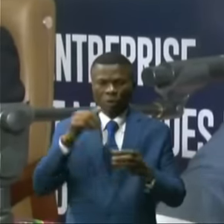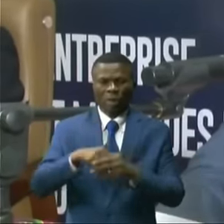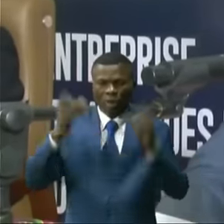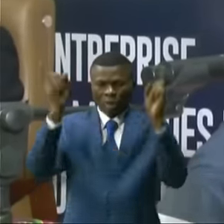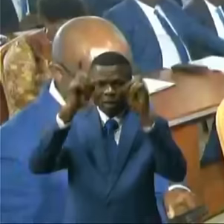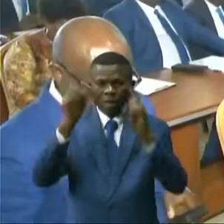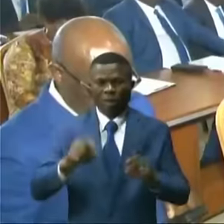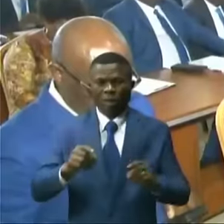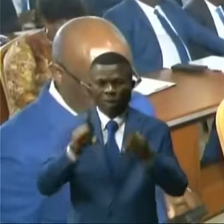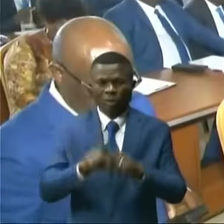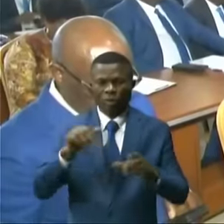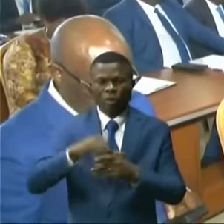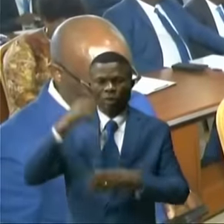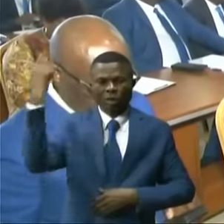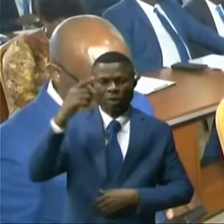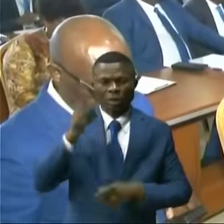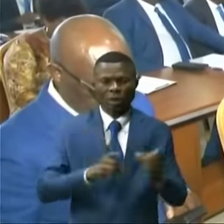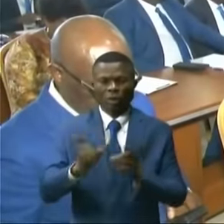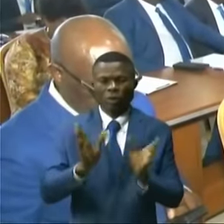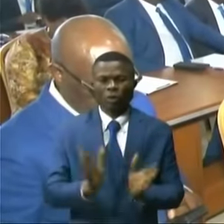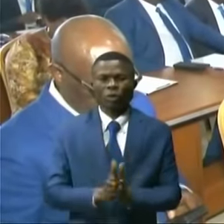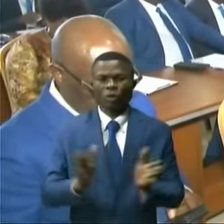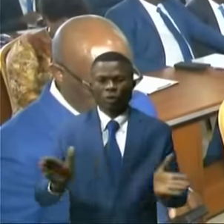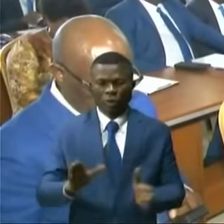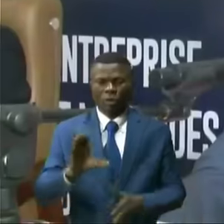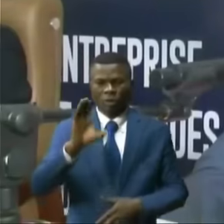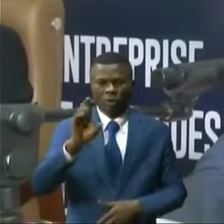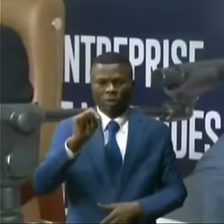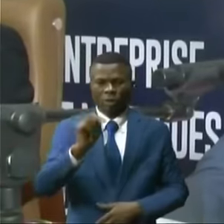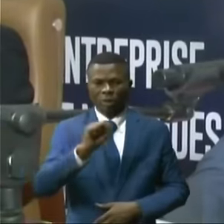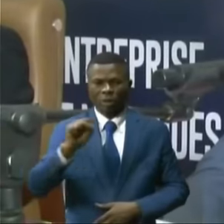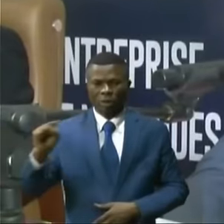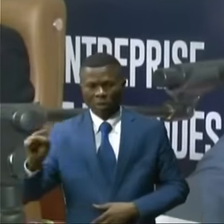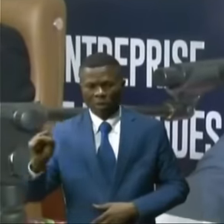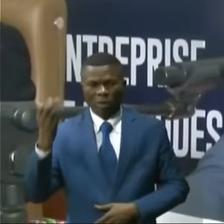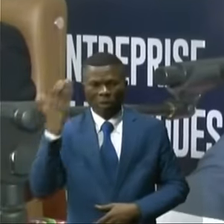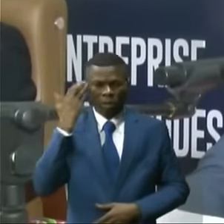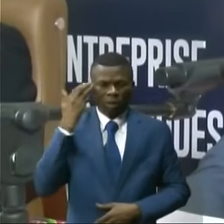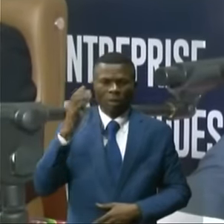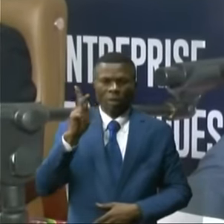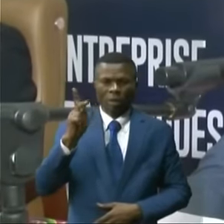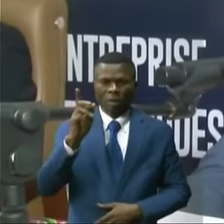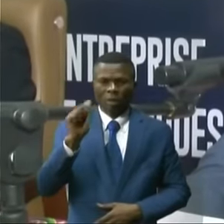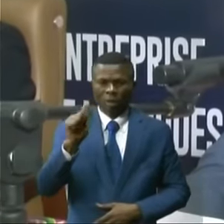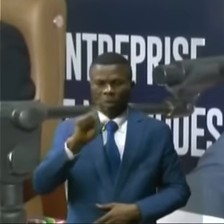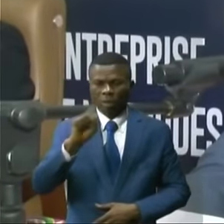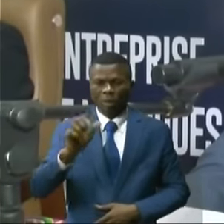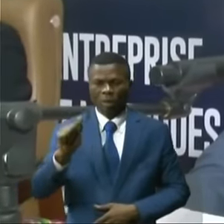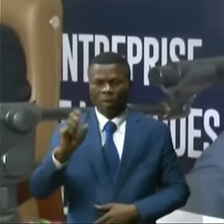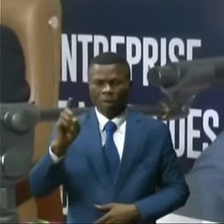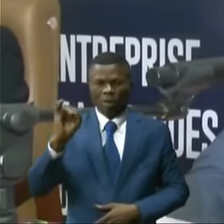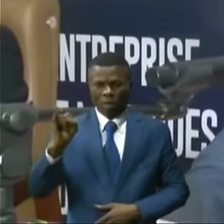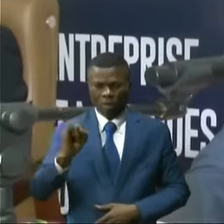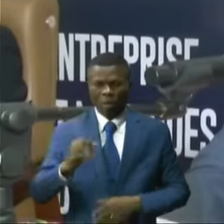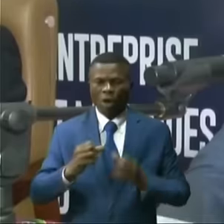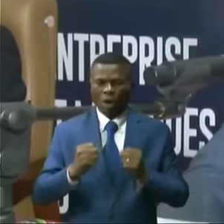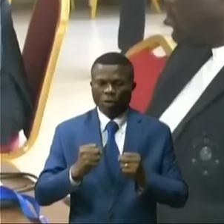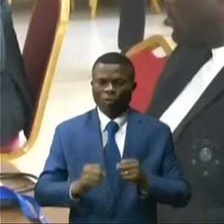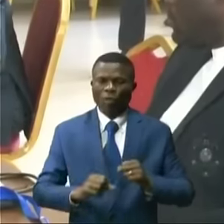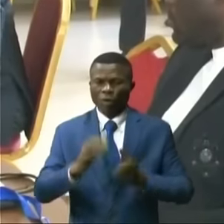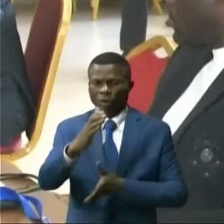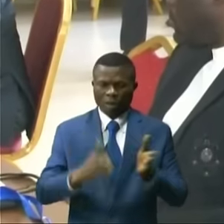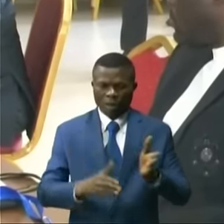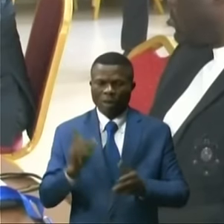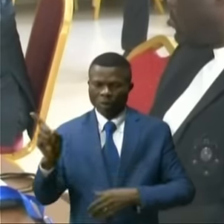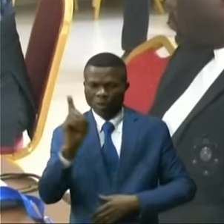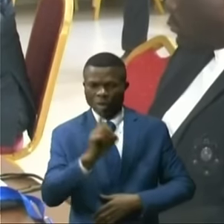et dans le monde pour les directeur général de la CNC Charles mouia Kazadi la pérennité de la caisse dépend de ce que